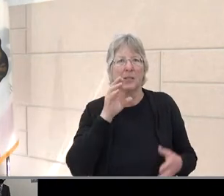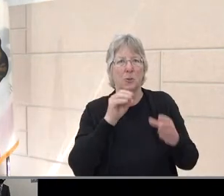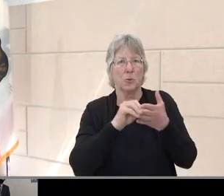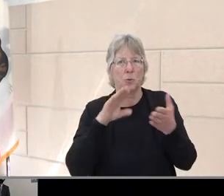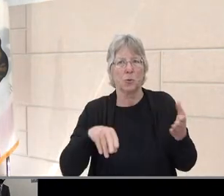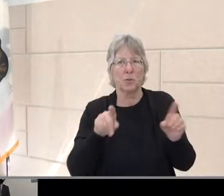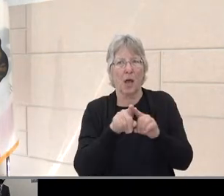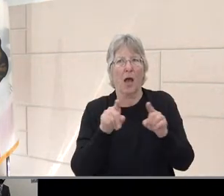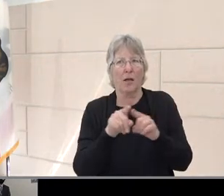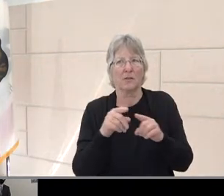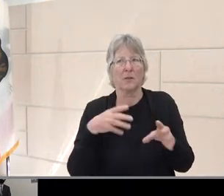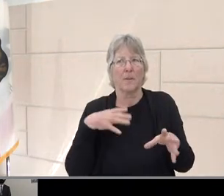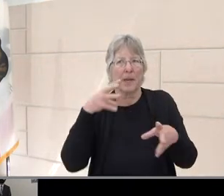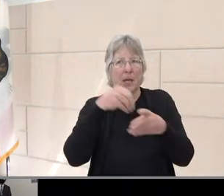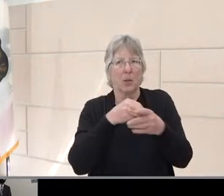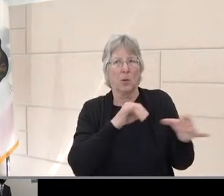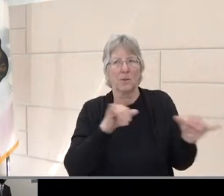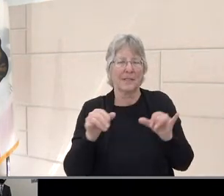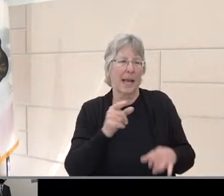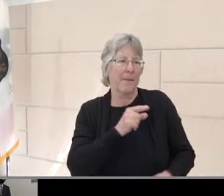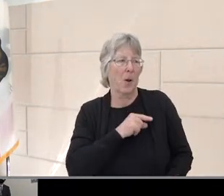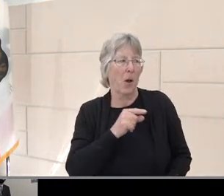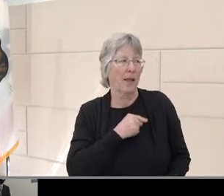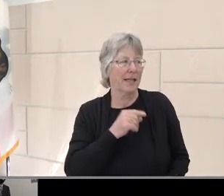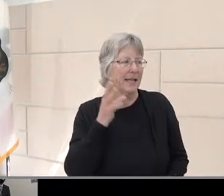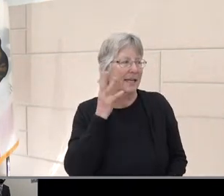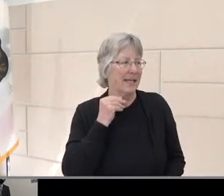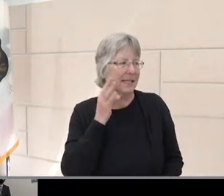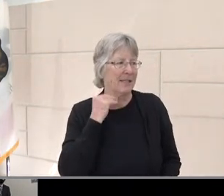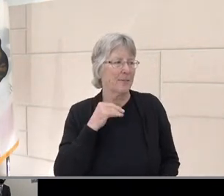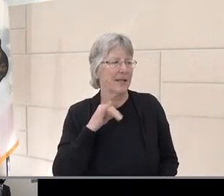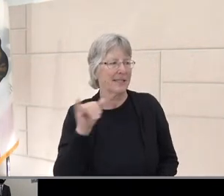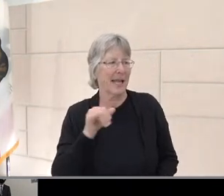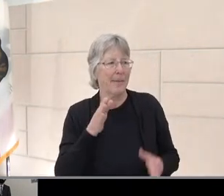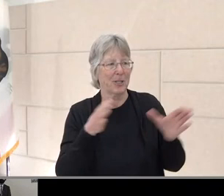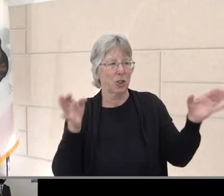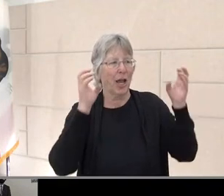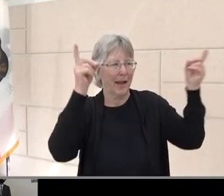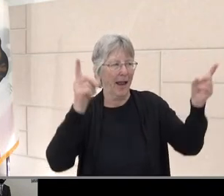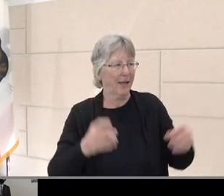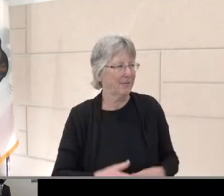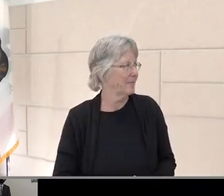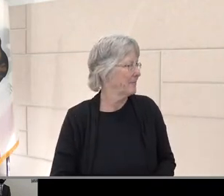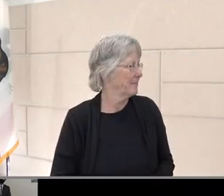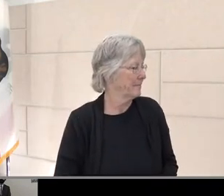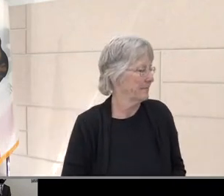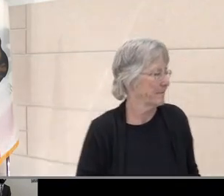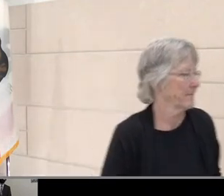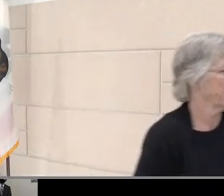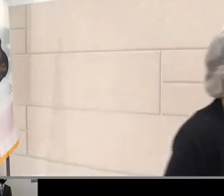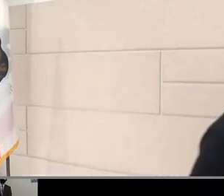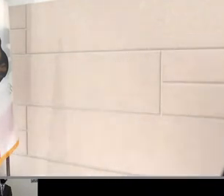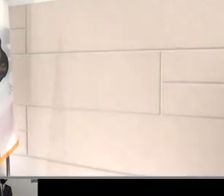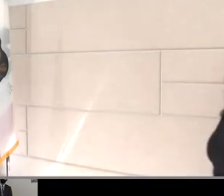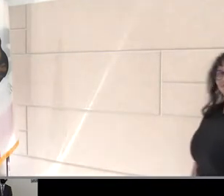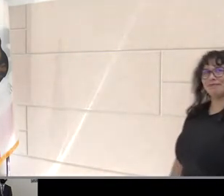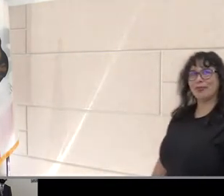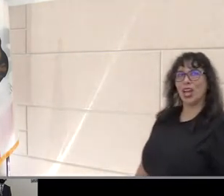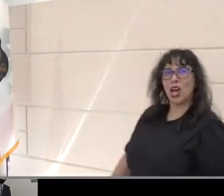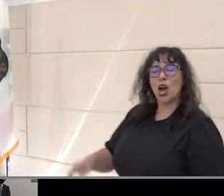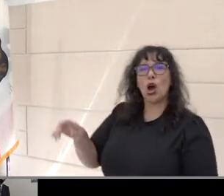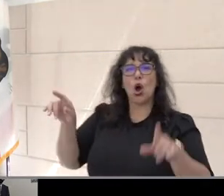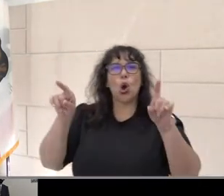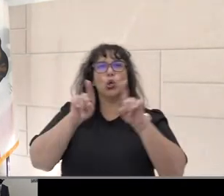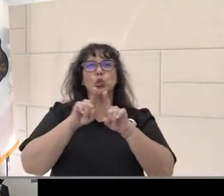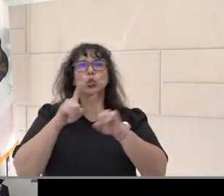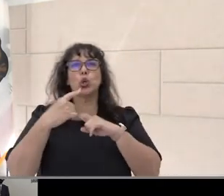ដើម្បីឲ្យសិស្សកម្មវិធីអប់រំពិសេសហ្នឹងទទួលនៃការអប់រំដូចសិស្សធម្មតាចឹងដែរអ្វីដែលលើស